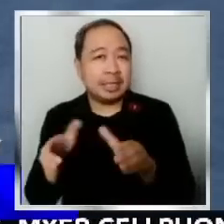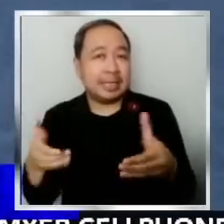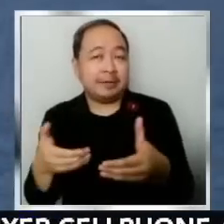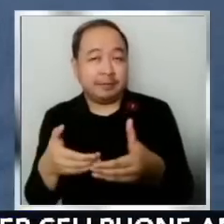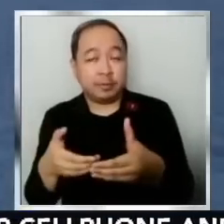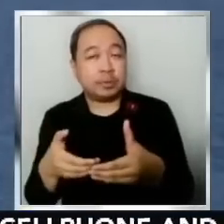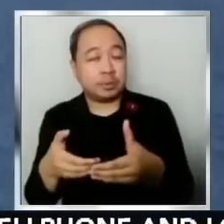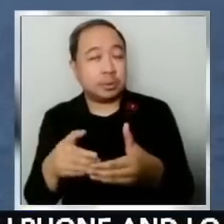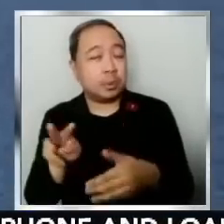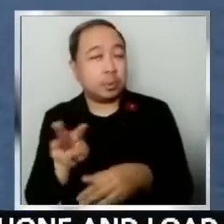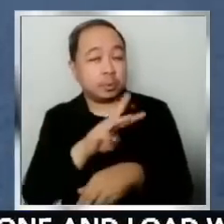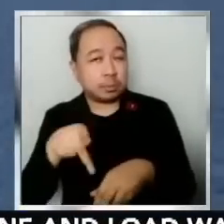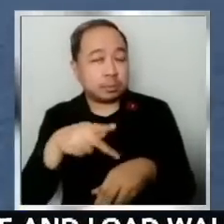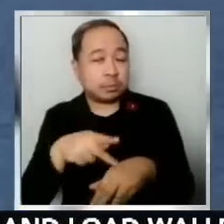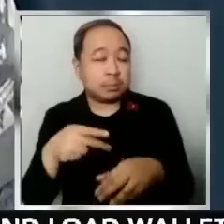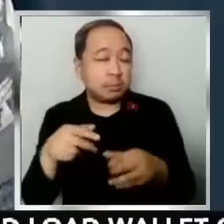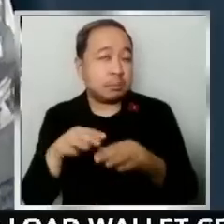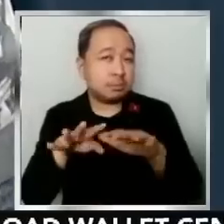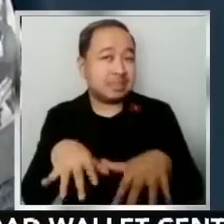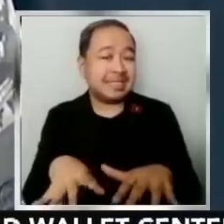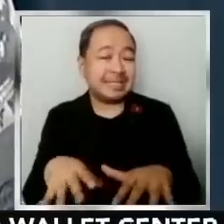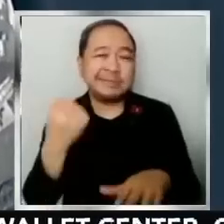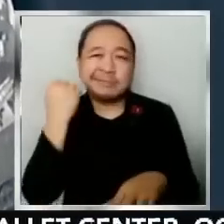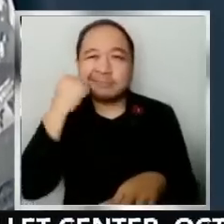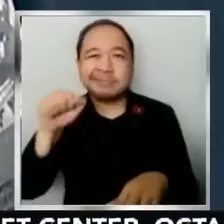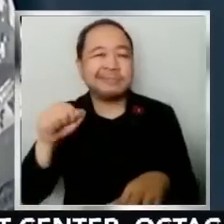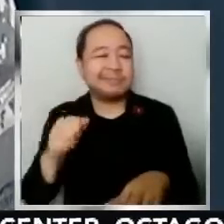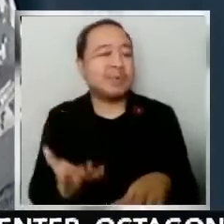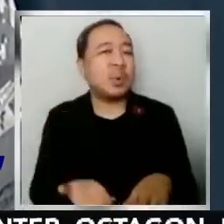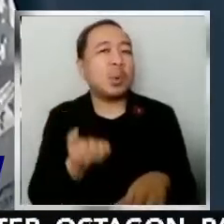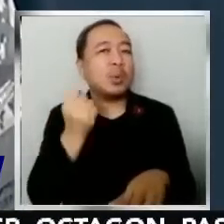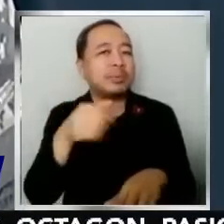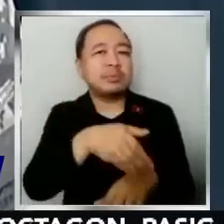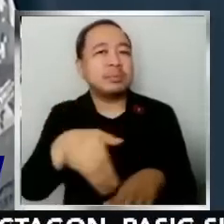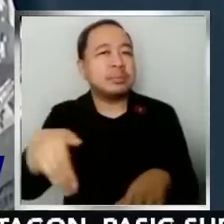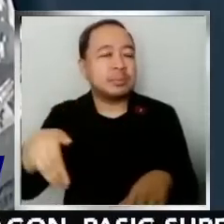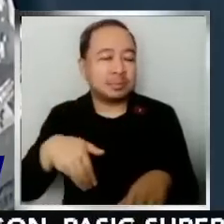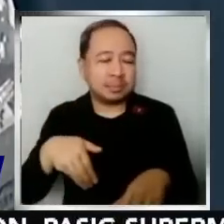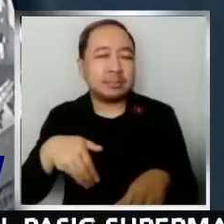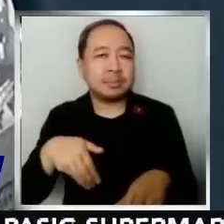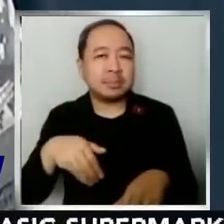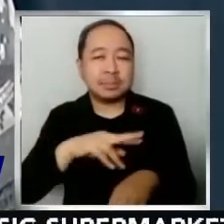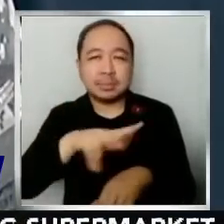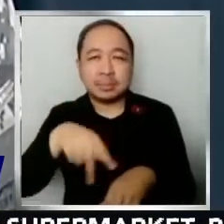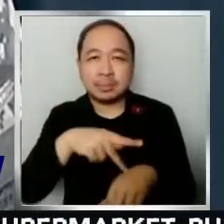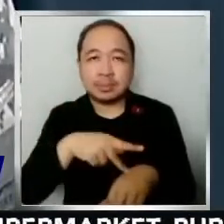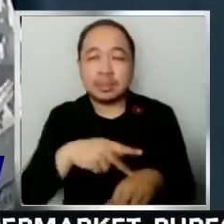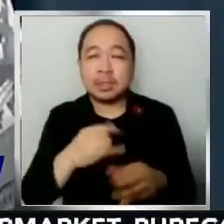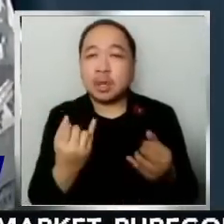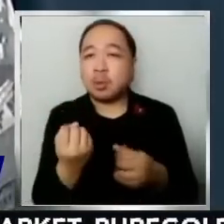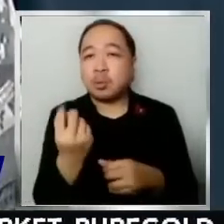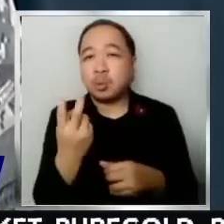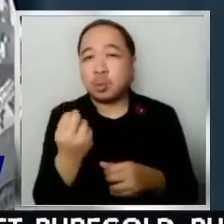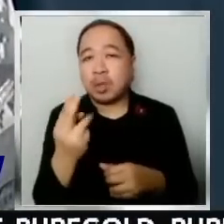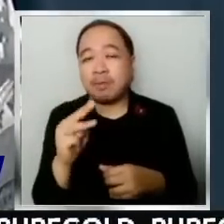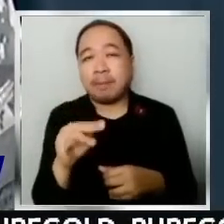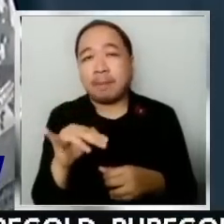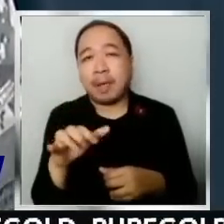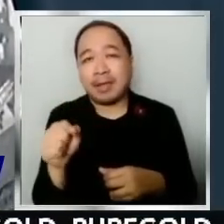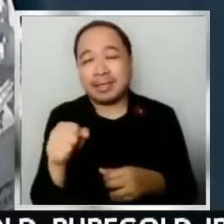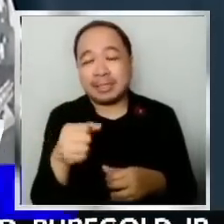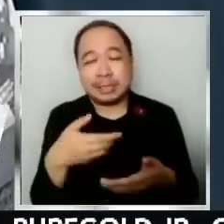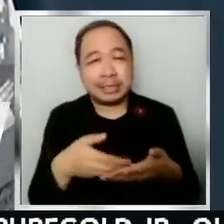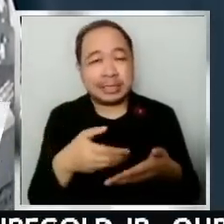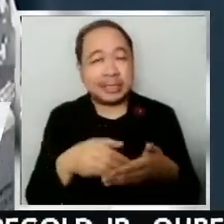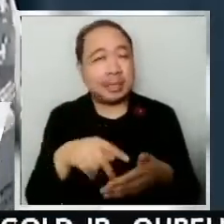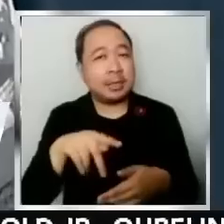bansa ang 12 nautical Miles no na radial coverage nito sa nakapaligid sa pag-asa Ay meron tayong